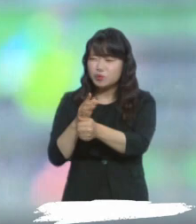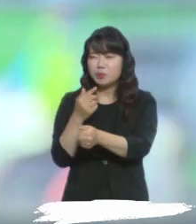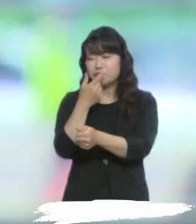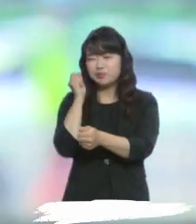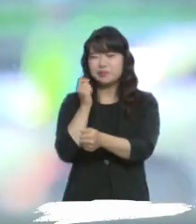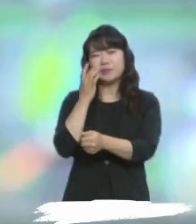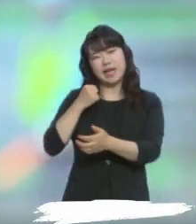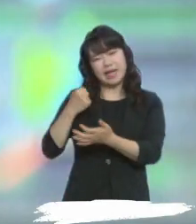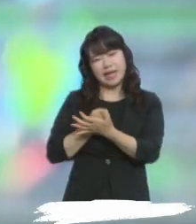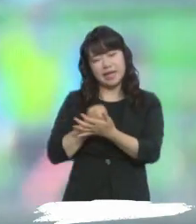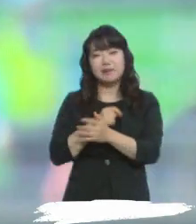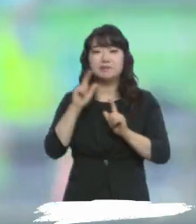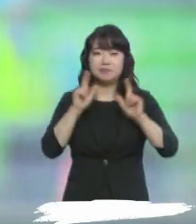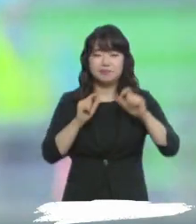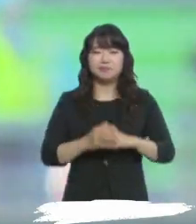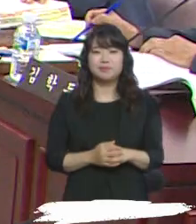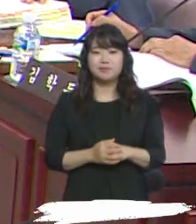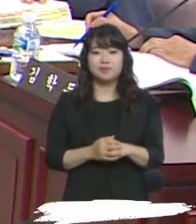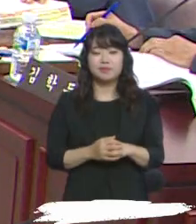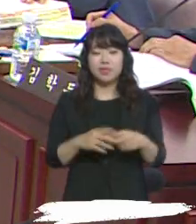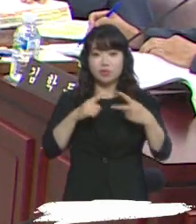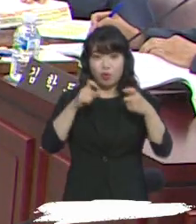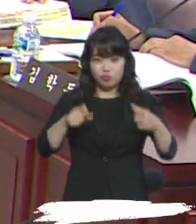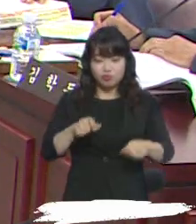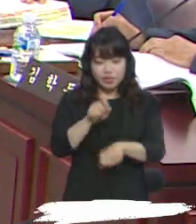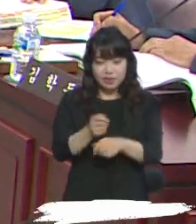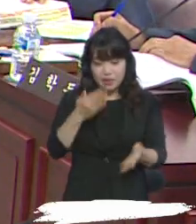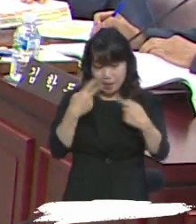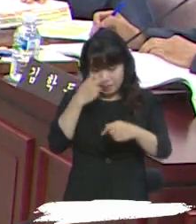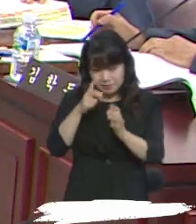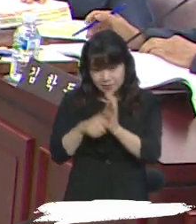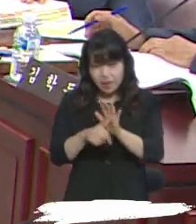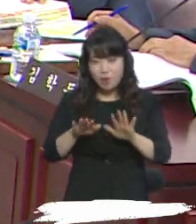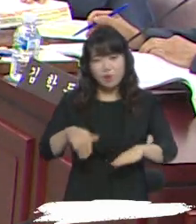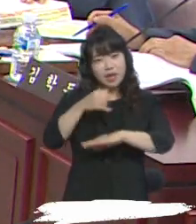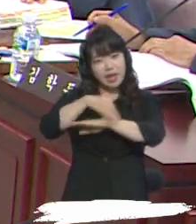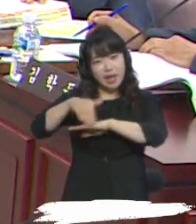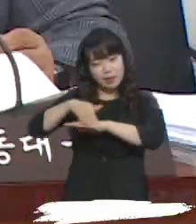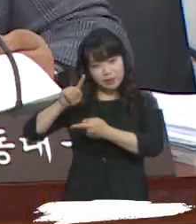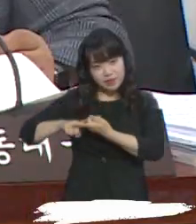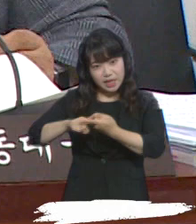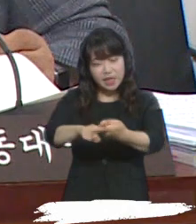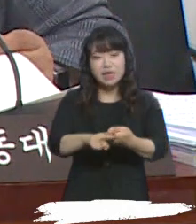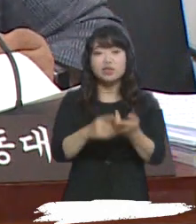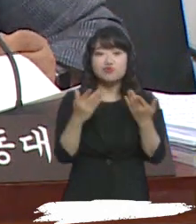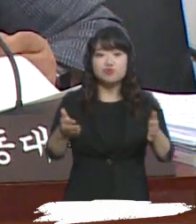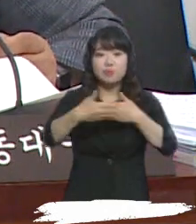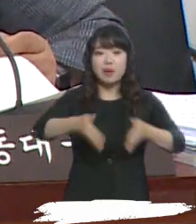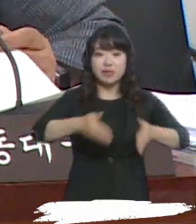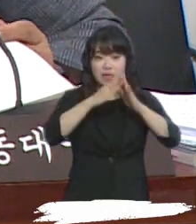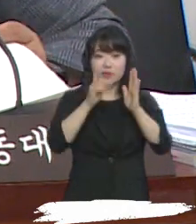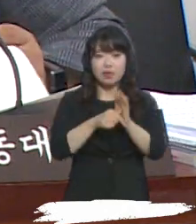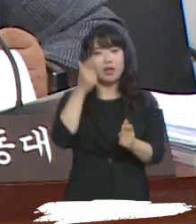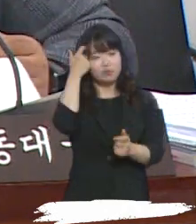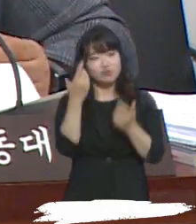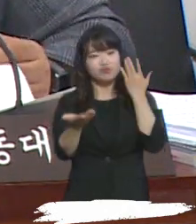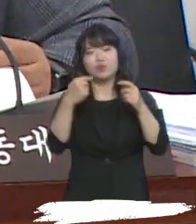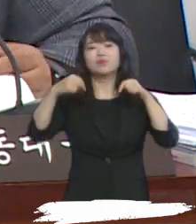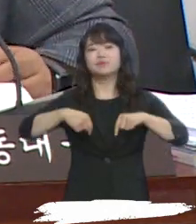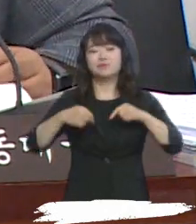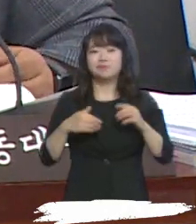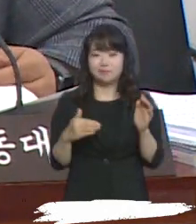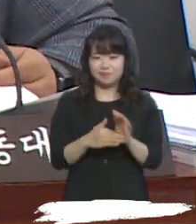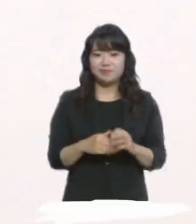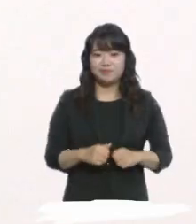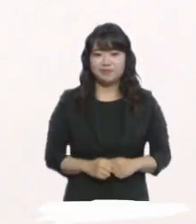대목입니다. 동대문구 행정사무감사에서는 올해 계획된 스마트 쉼터 설치에 대해 묻는 질의가 이어졌습니다.